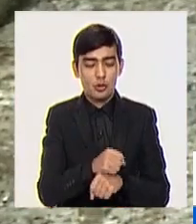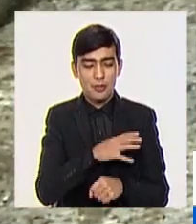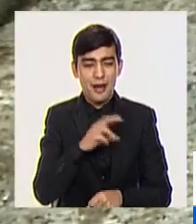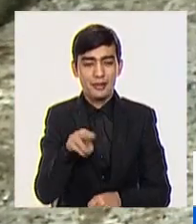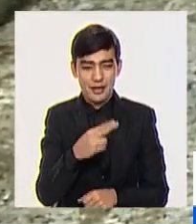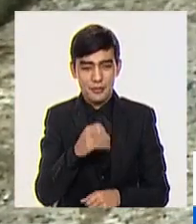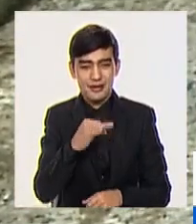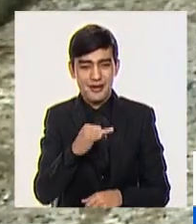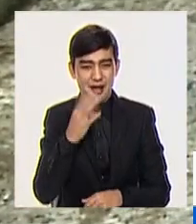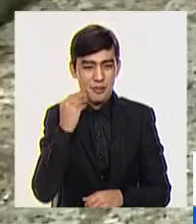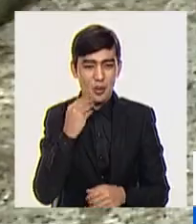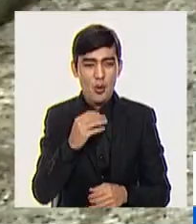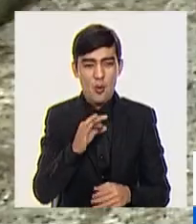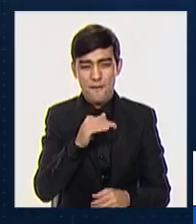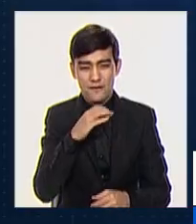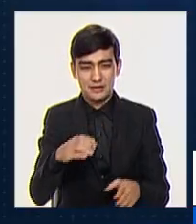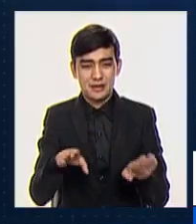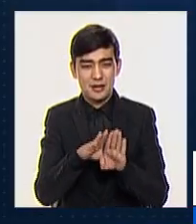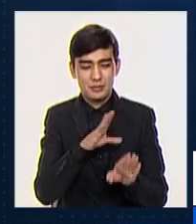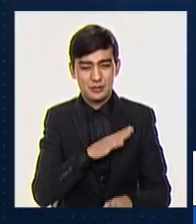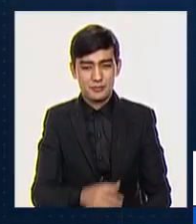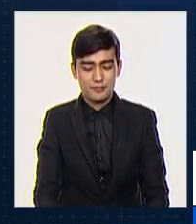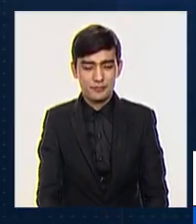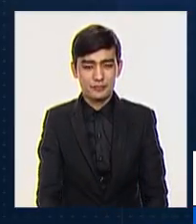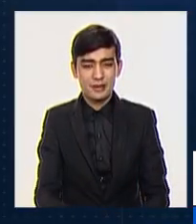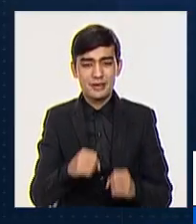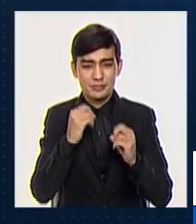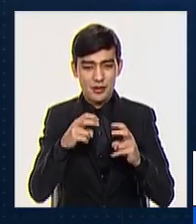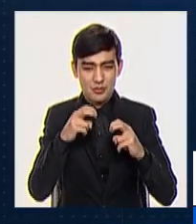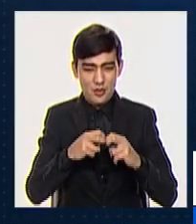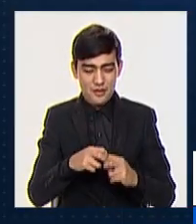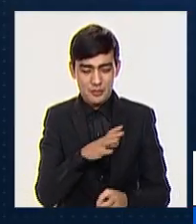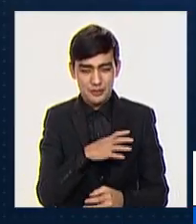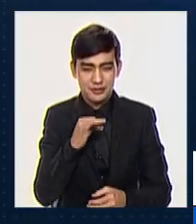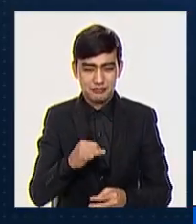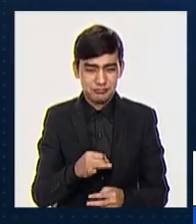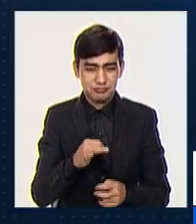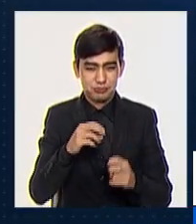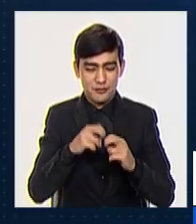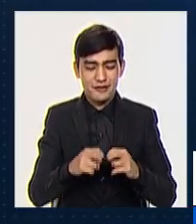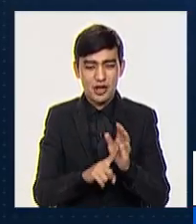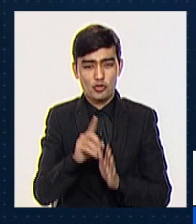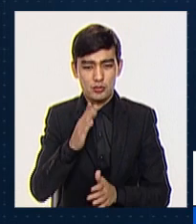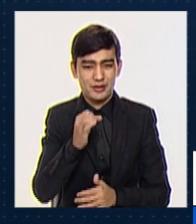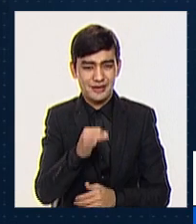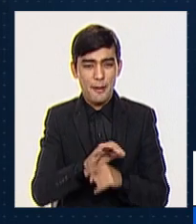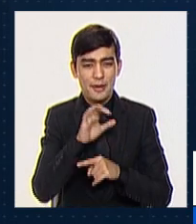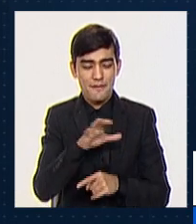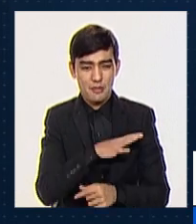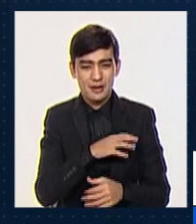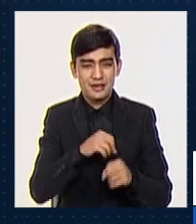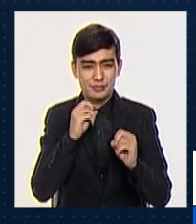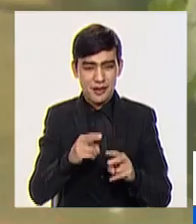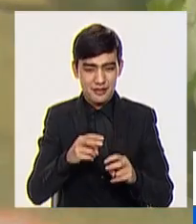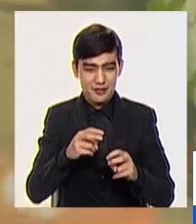декабре алматинский офис закрылся. Проводятся необходимые следственные и оперативные мероприятия, направленные на установление